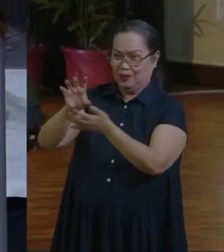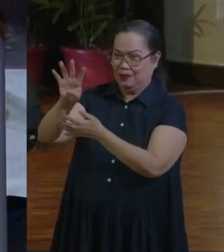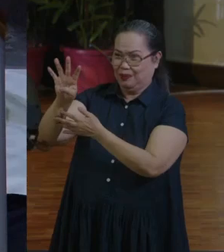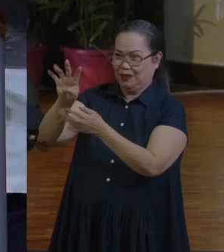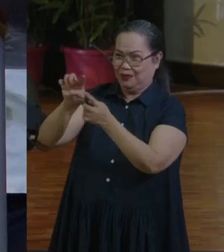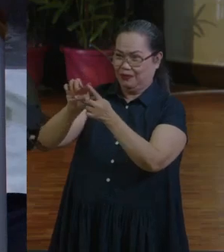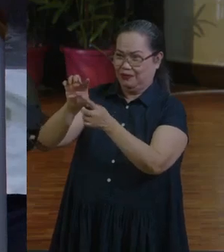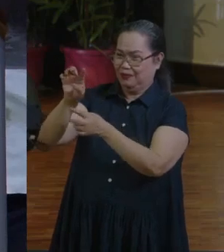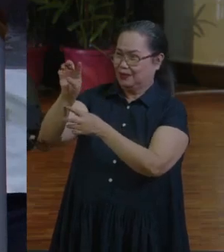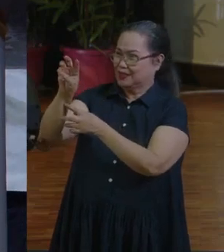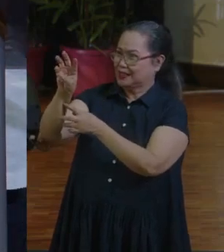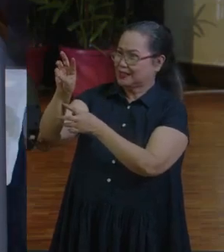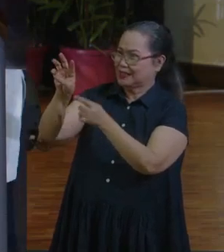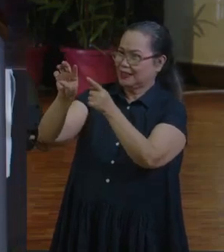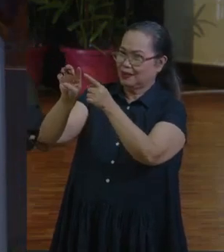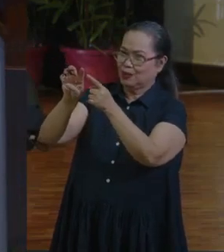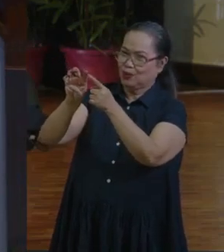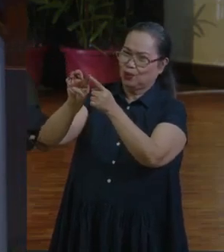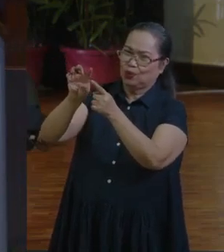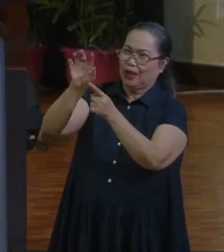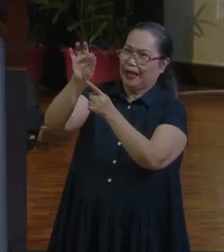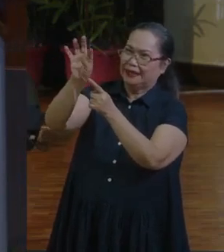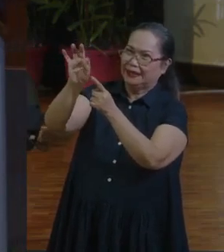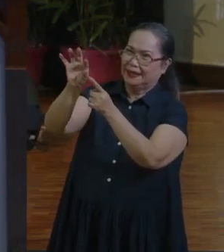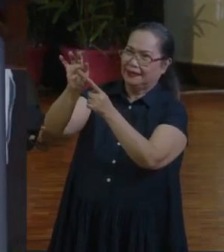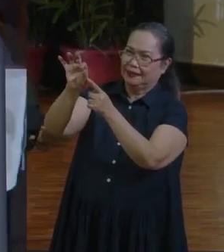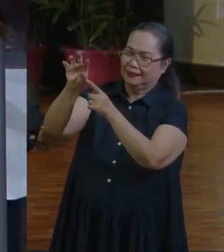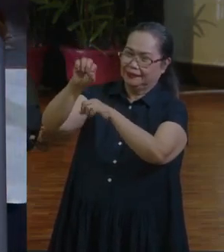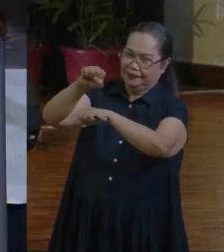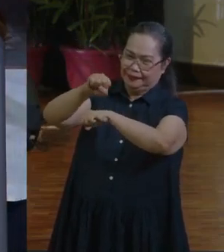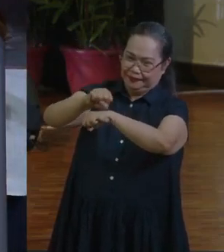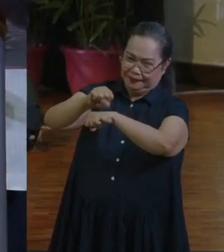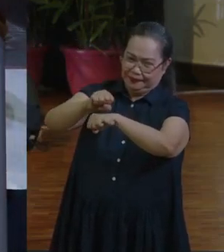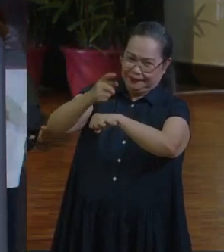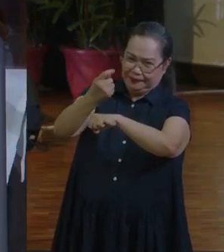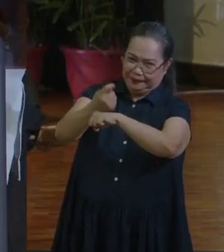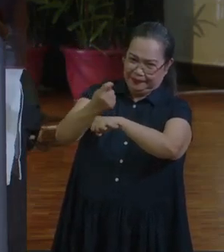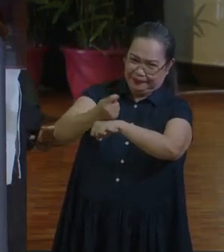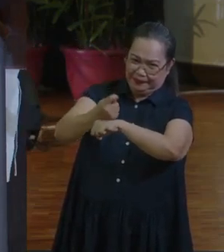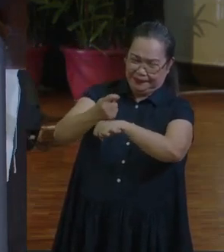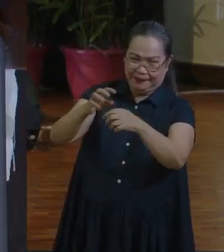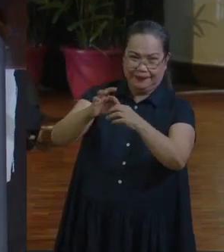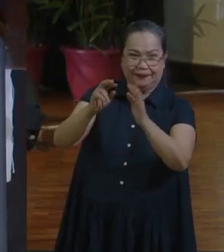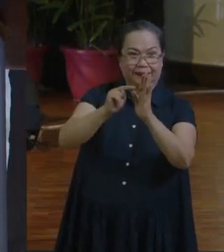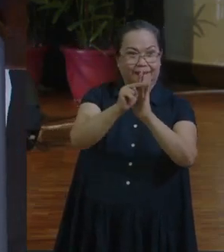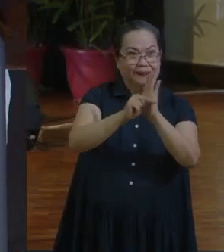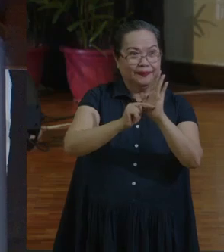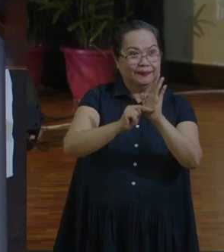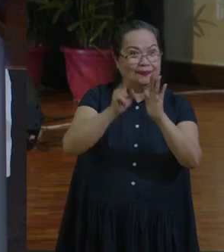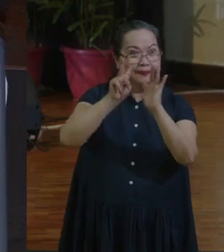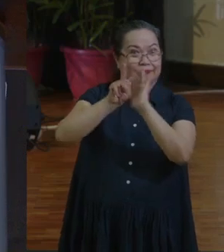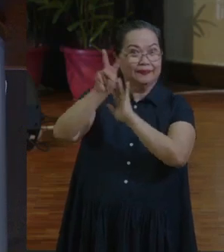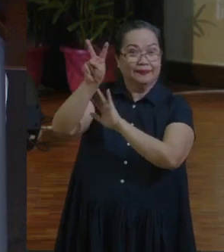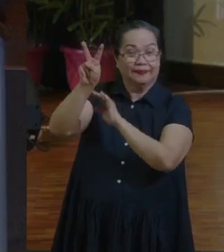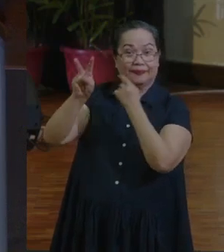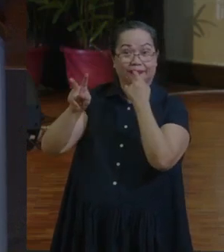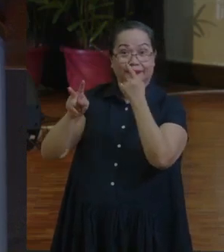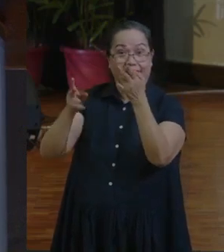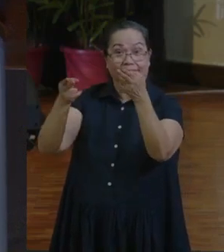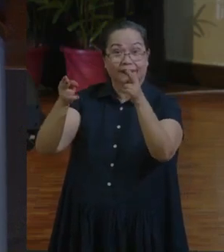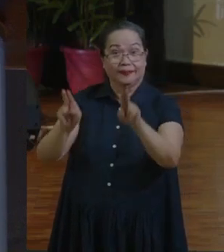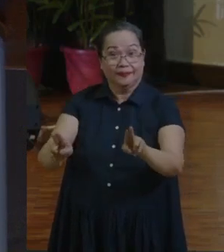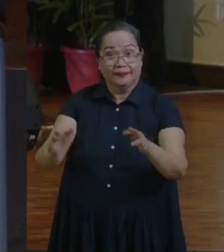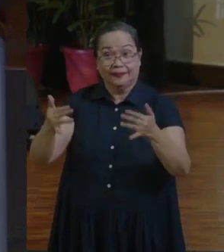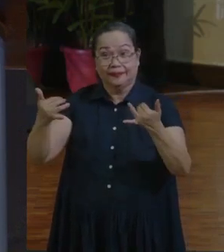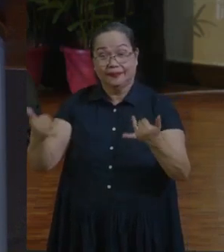16 to 19 sa kanilang synagogue sa Nazareth, at sinabi niya, Ang propesiyang ito ay natupad ngayong